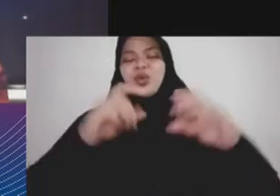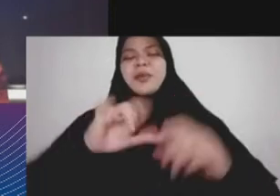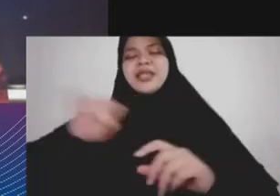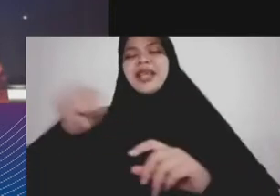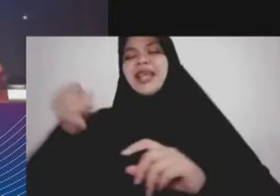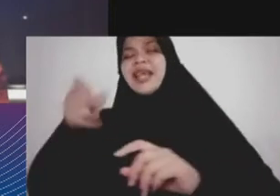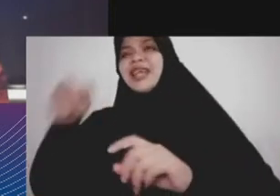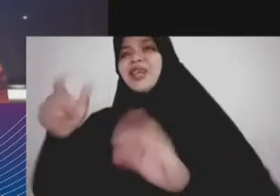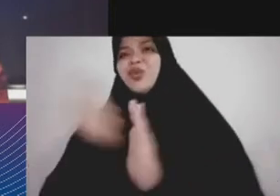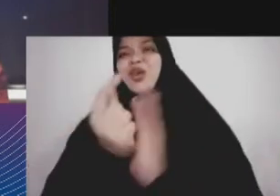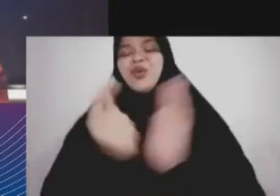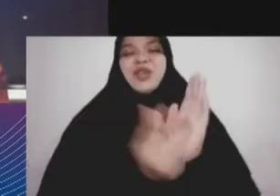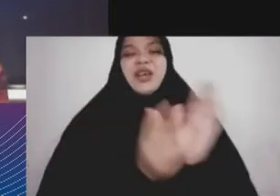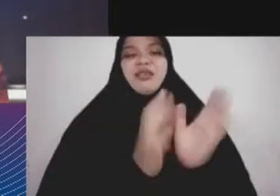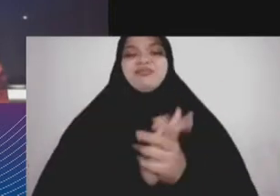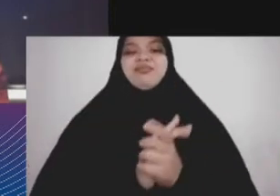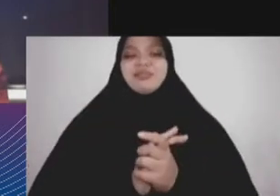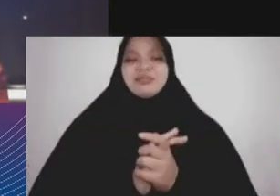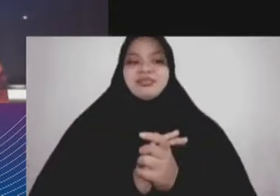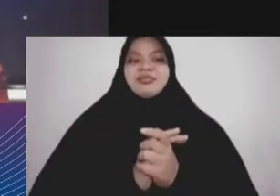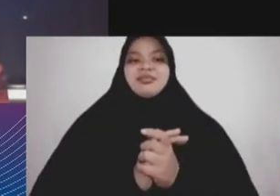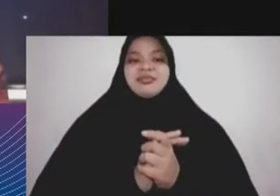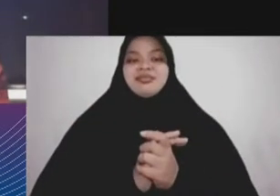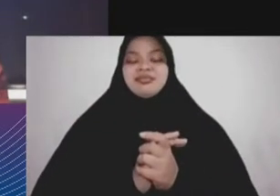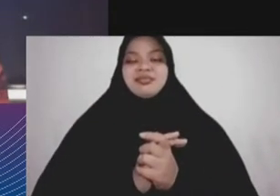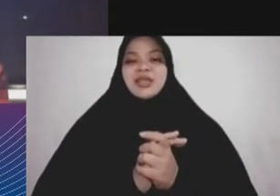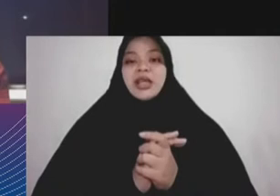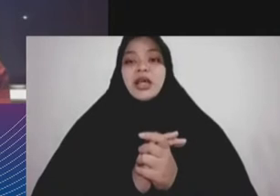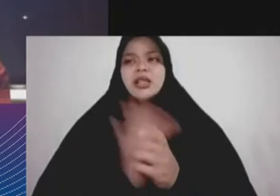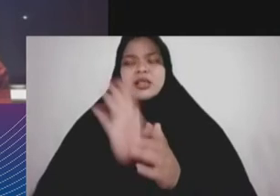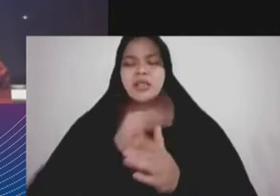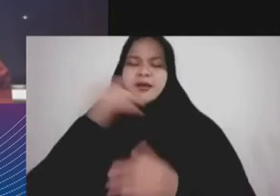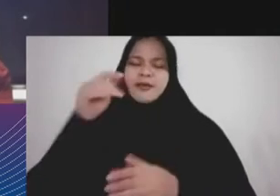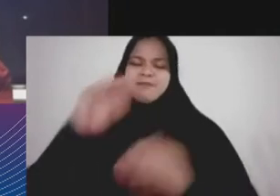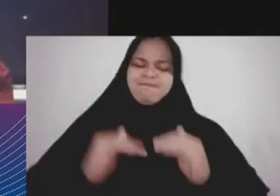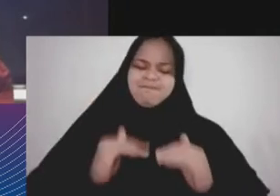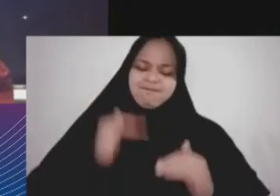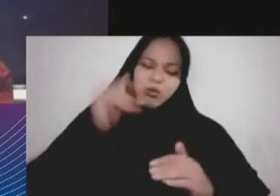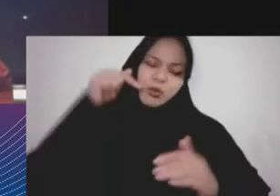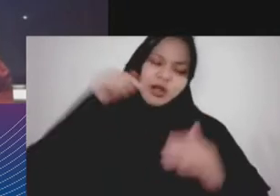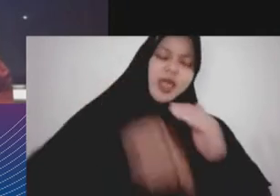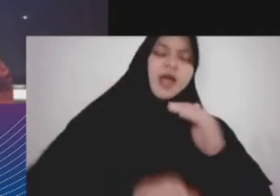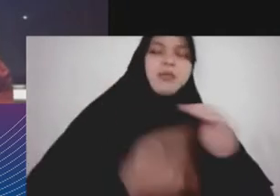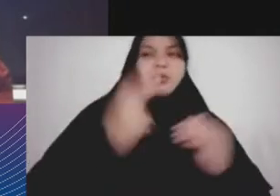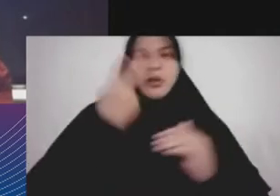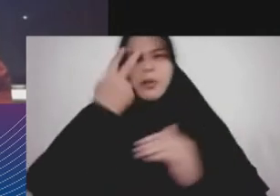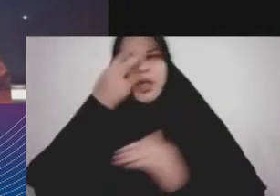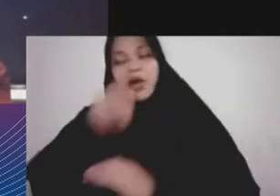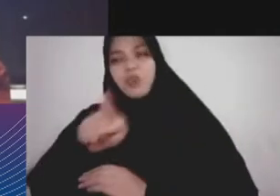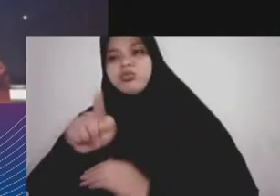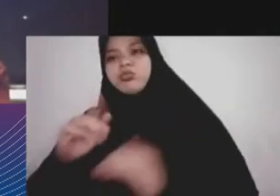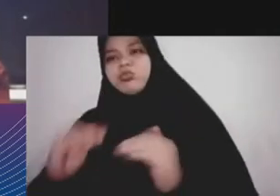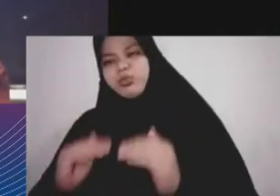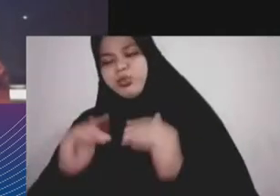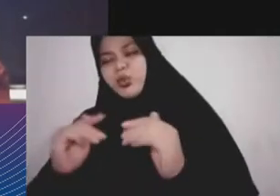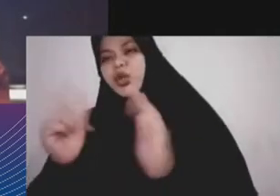Nah, saya makin mendalami, makin melihat bahwa ini undang-undang yang cukup kompleks ya,